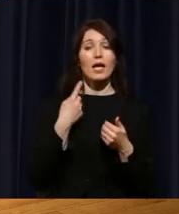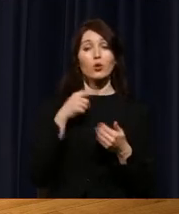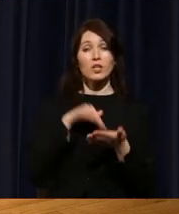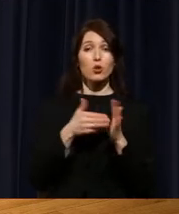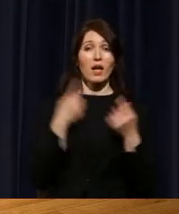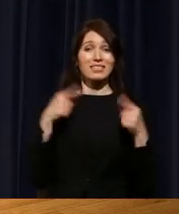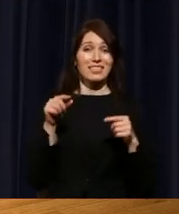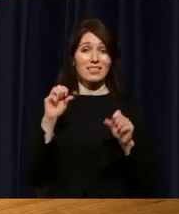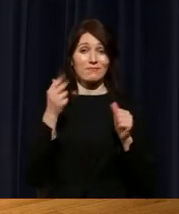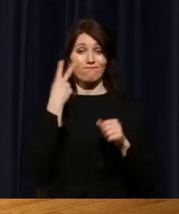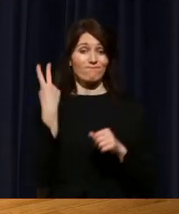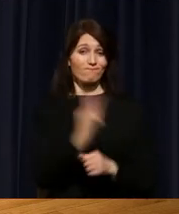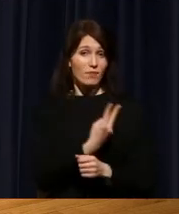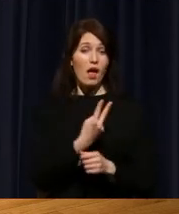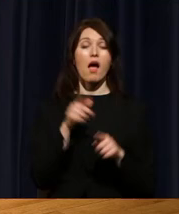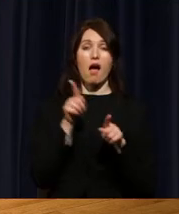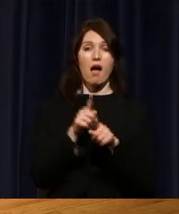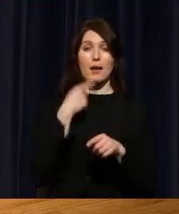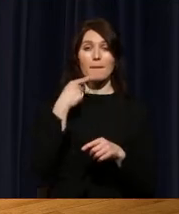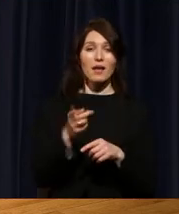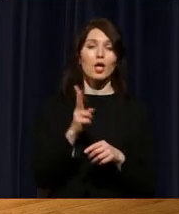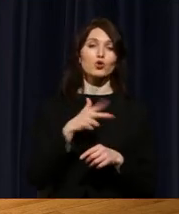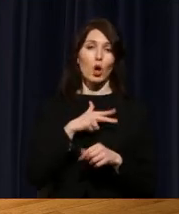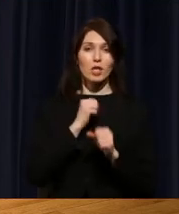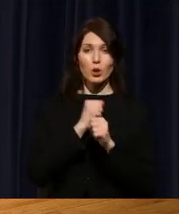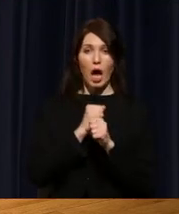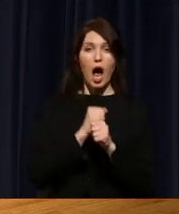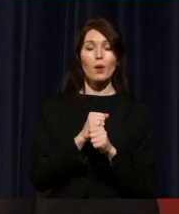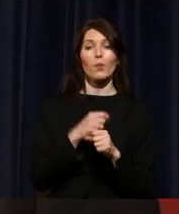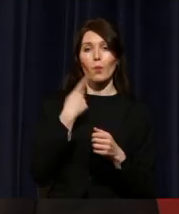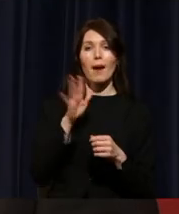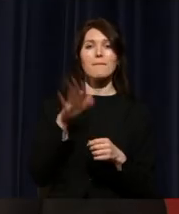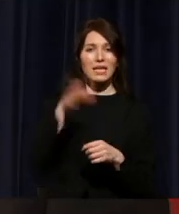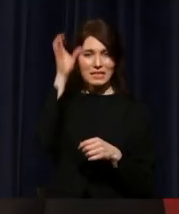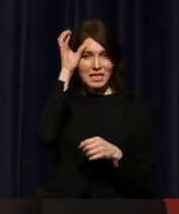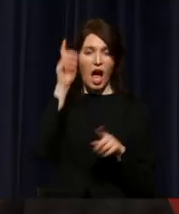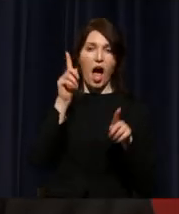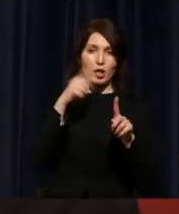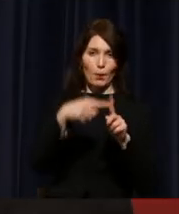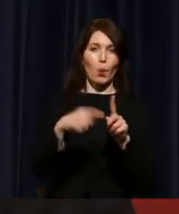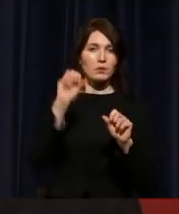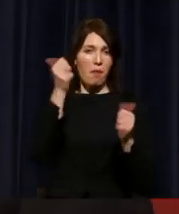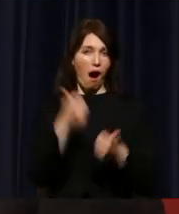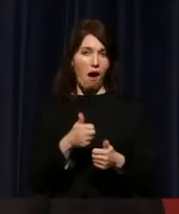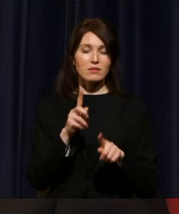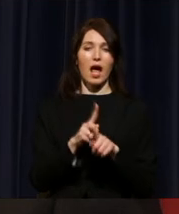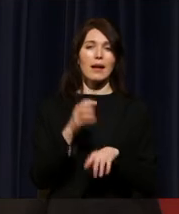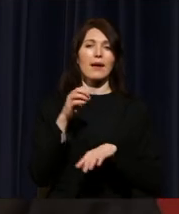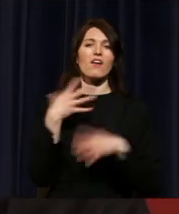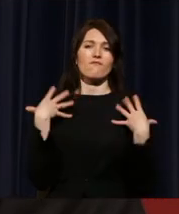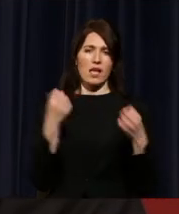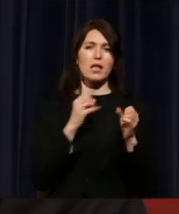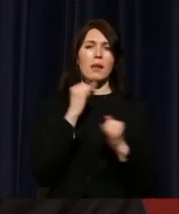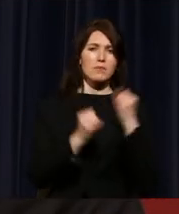skatu punktu, un tas arī priekšnosaka to, ka sociālo darbu apzīmē gan par zinātni, gan mākslu, gan jau kā arī